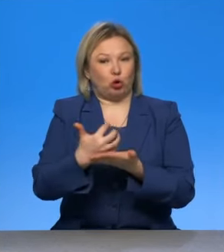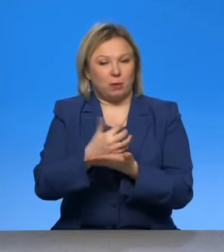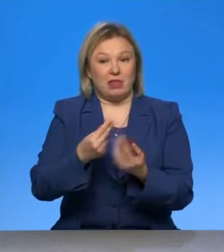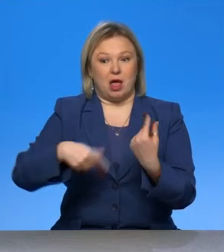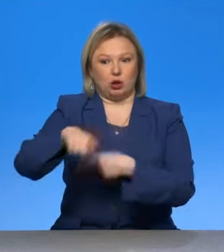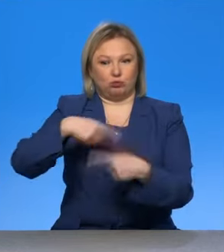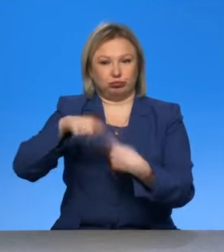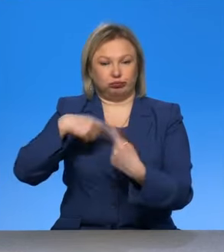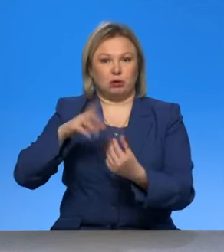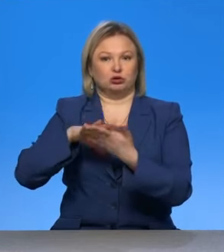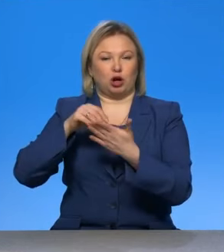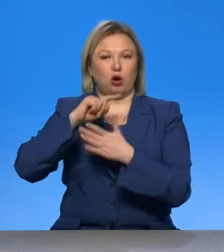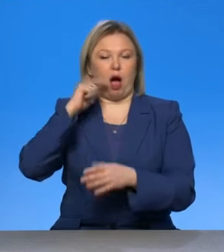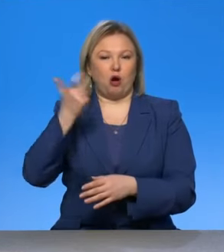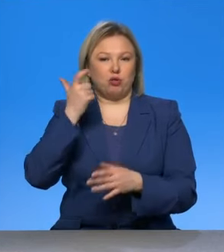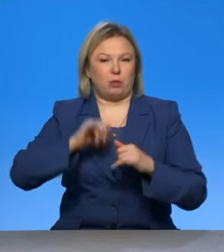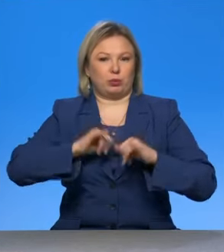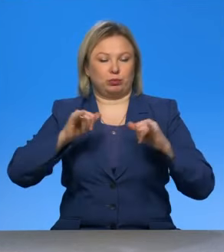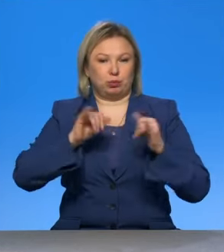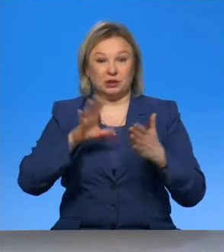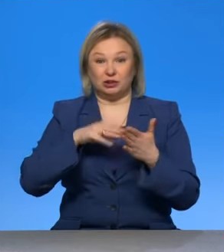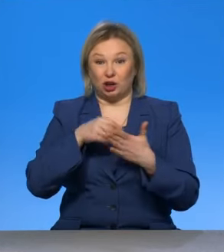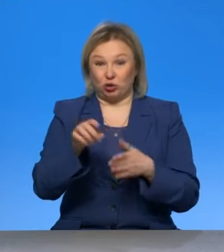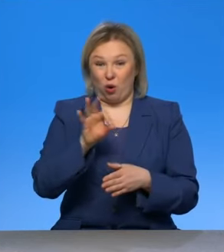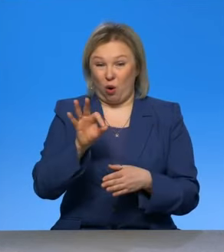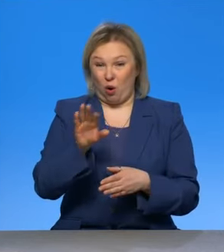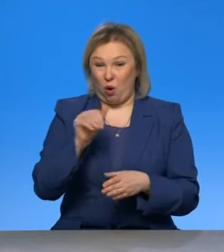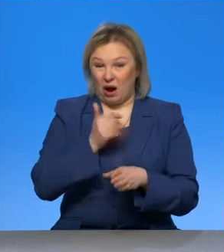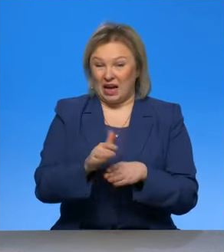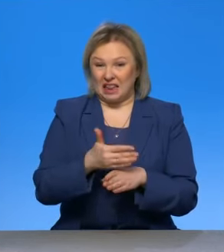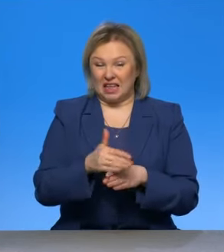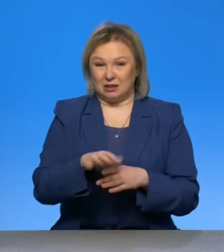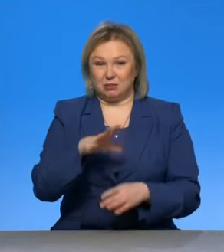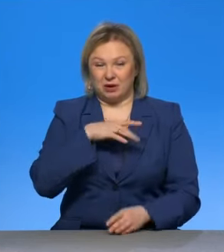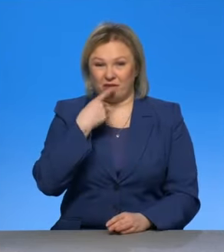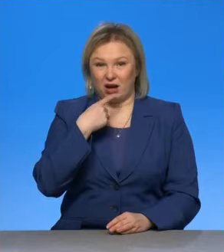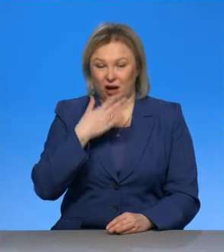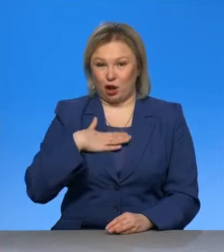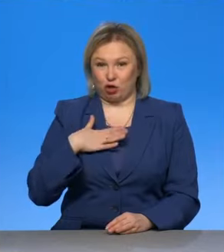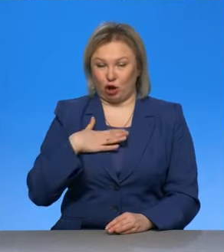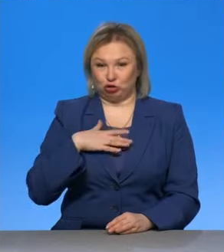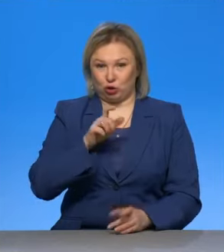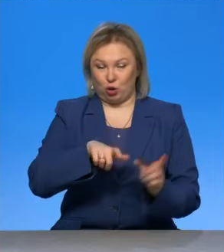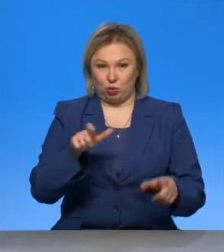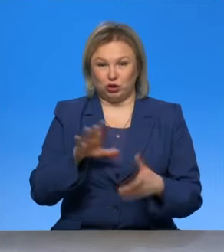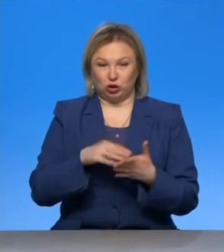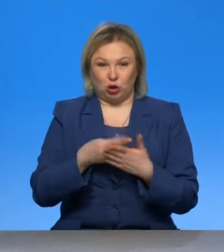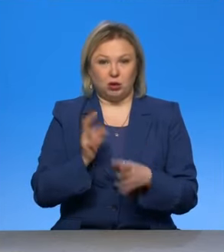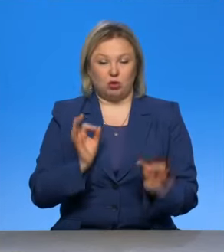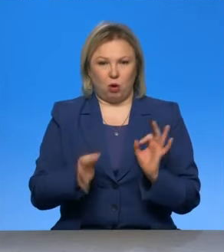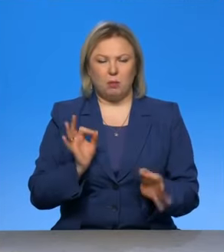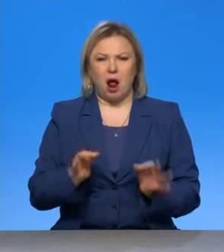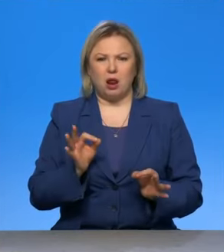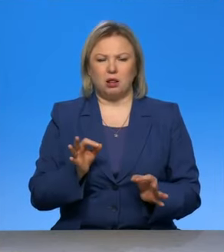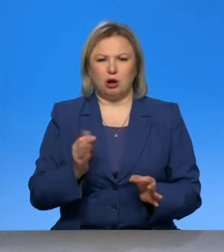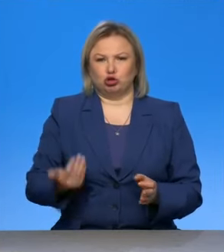растет. Ну, может быть, тогда кредиты, о которых вот говорили наши телезрители в том числе, это вполне нормально жить там с